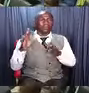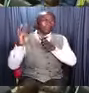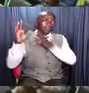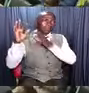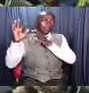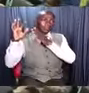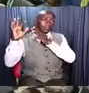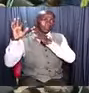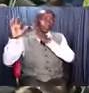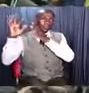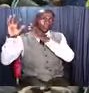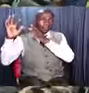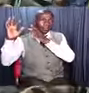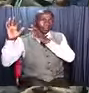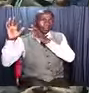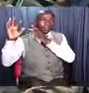visitor in God.